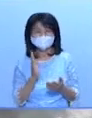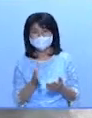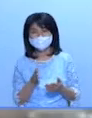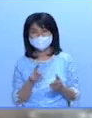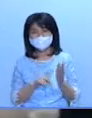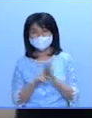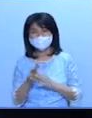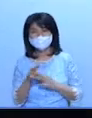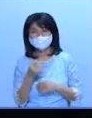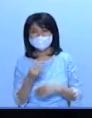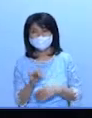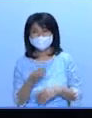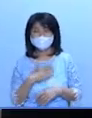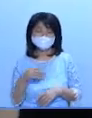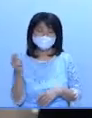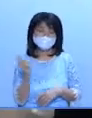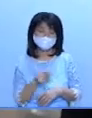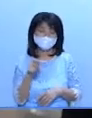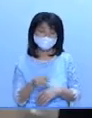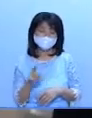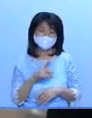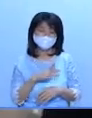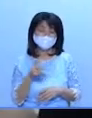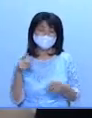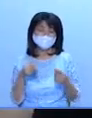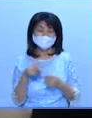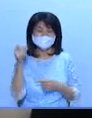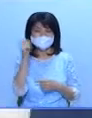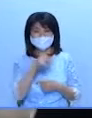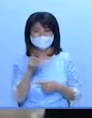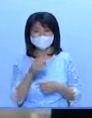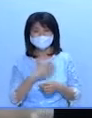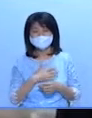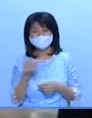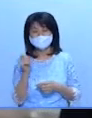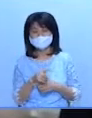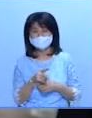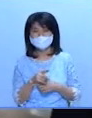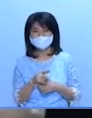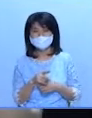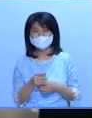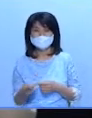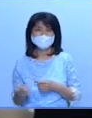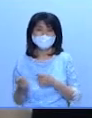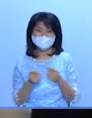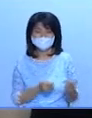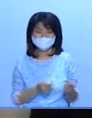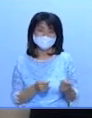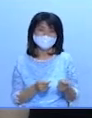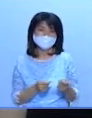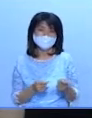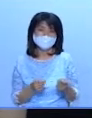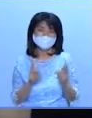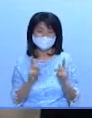мая. Мы приехали сюда, чтобы убедиться, что у нас заказчик предоставил нам, согласно технической